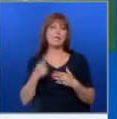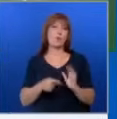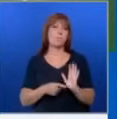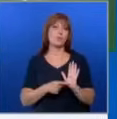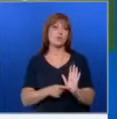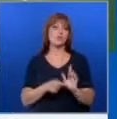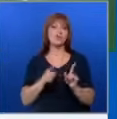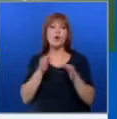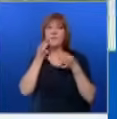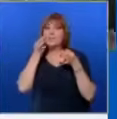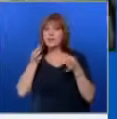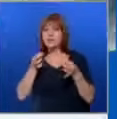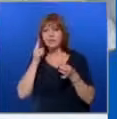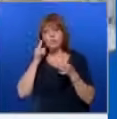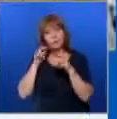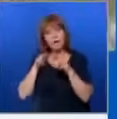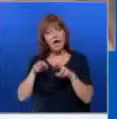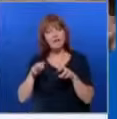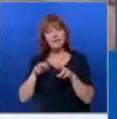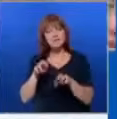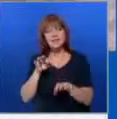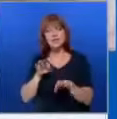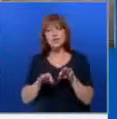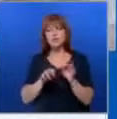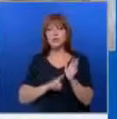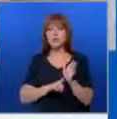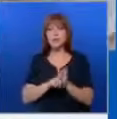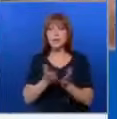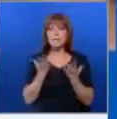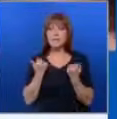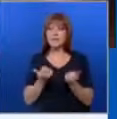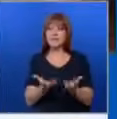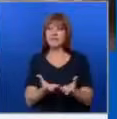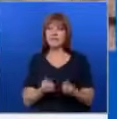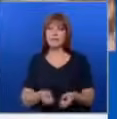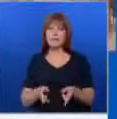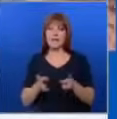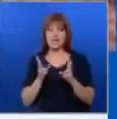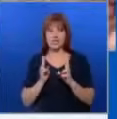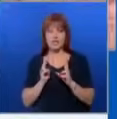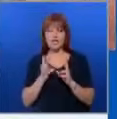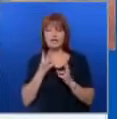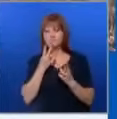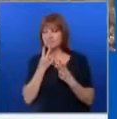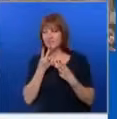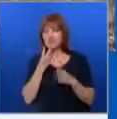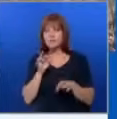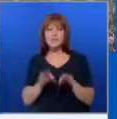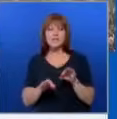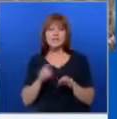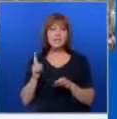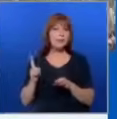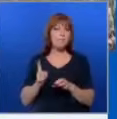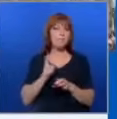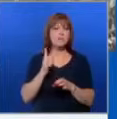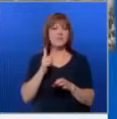че той внимателно анализира изборните резултати преди да вземе решение. Ето още за изборите, първите реакции